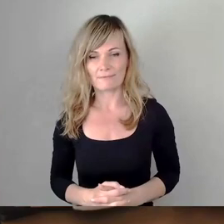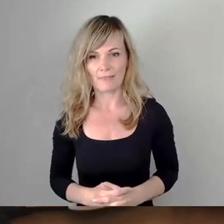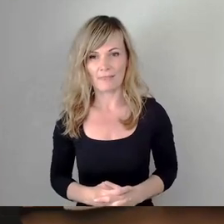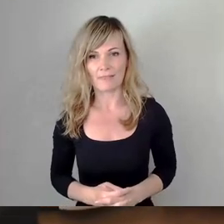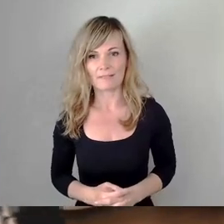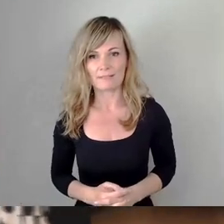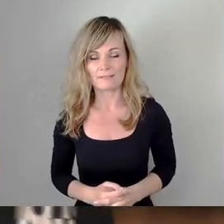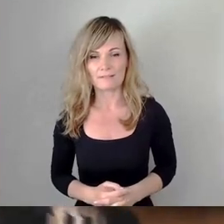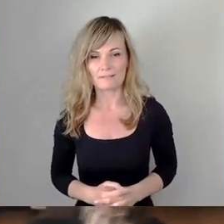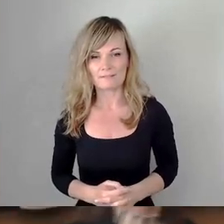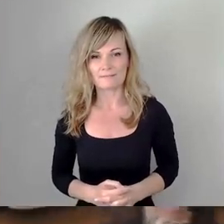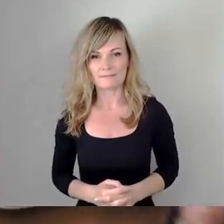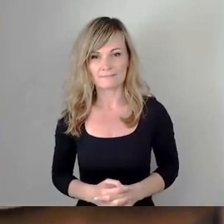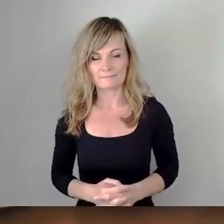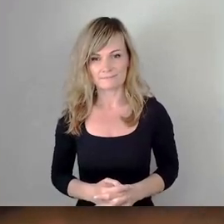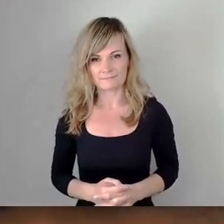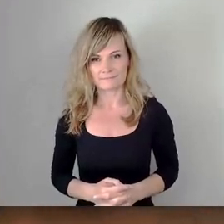Vielen Dank.